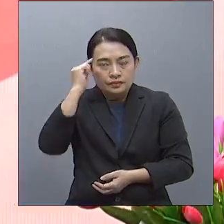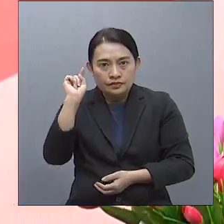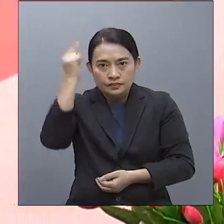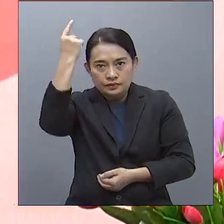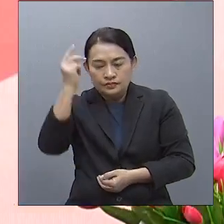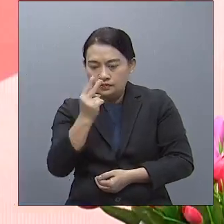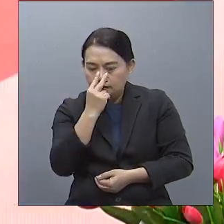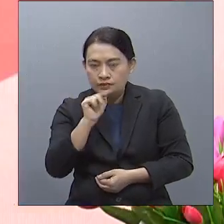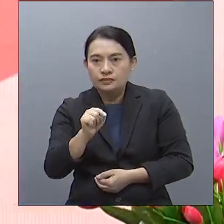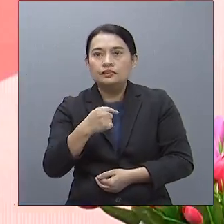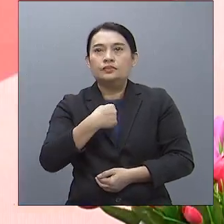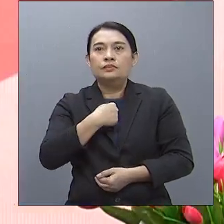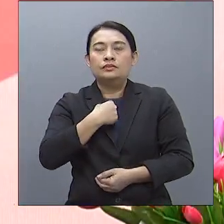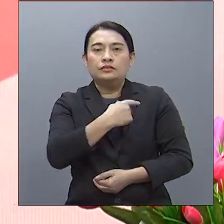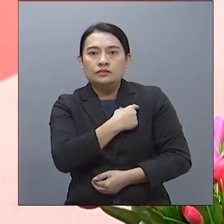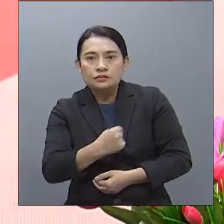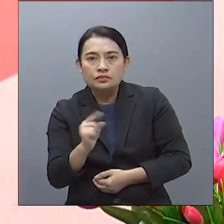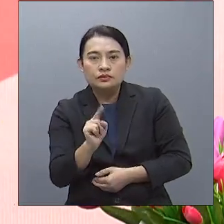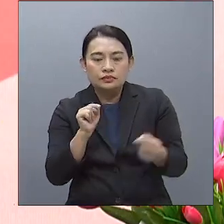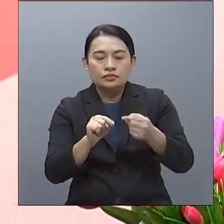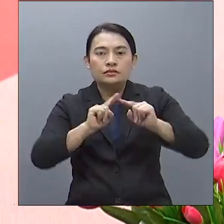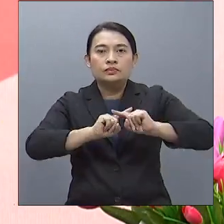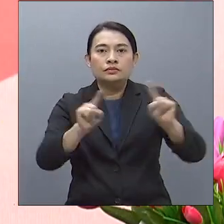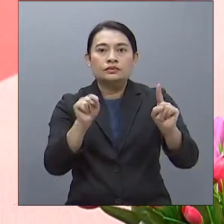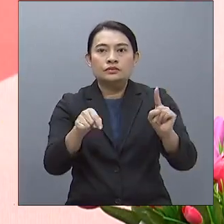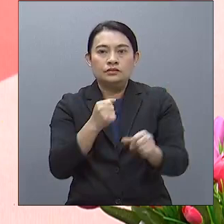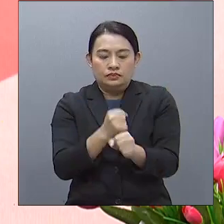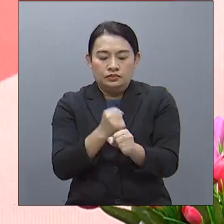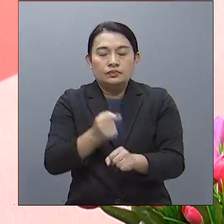องสิ่งที่เราชอบเห็นไหมแสงของคนไม่เหมือนกันไม่จำเป็นต้องทำงานประจำแ